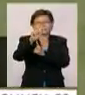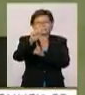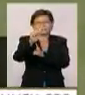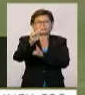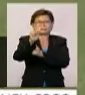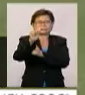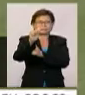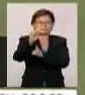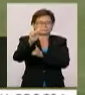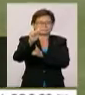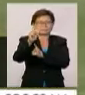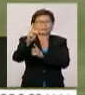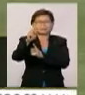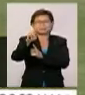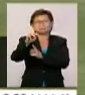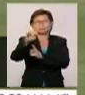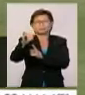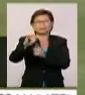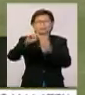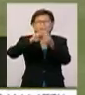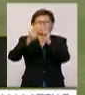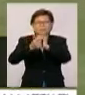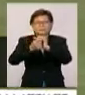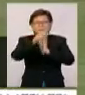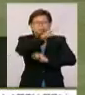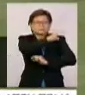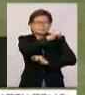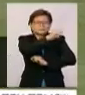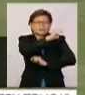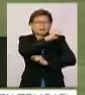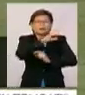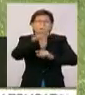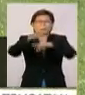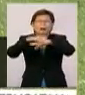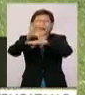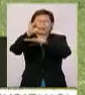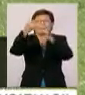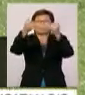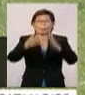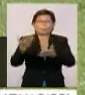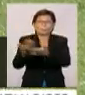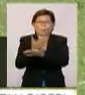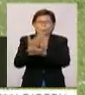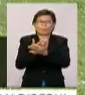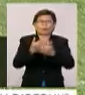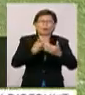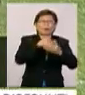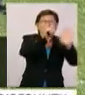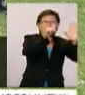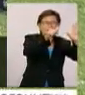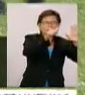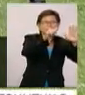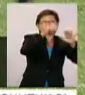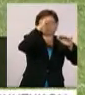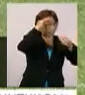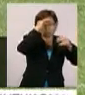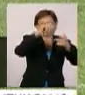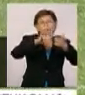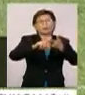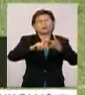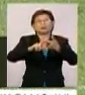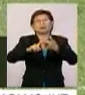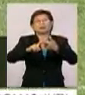Mansor JDT. Sebagai ganti, Cheng Ho telah memanggil 8 pemain baru terdiri daripada 6 pemain JDT, penjaga gol Fariza